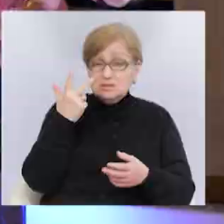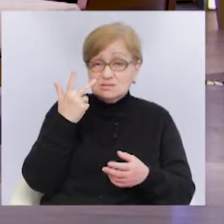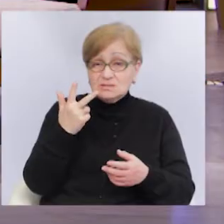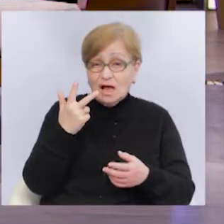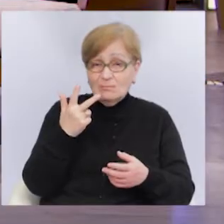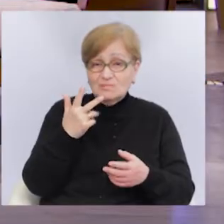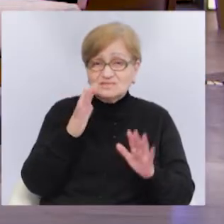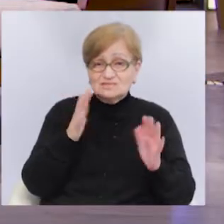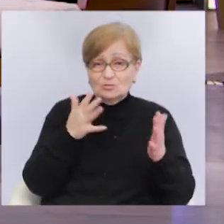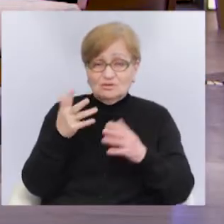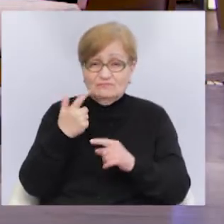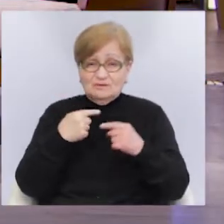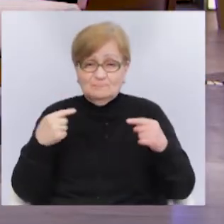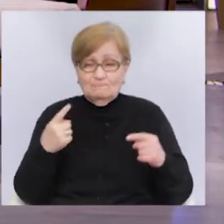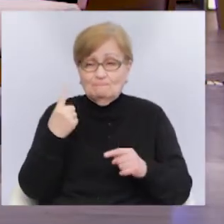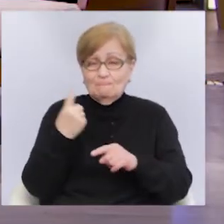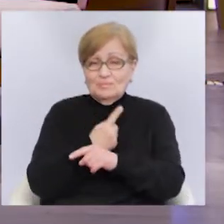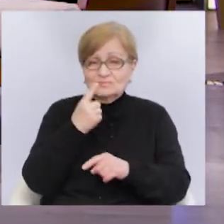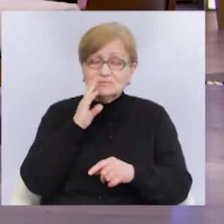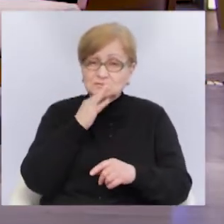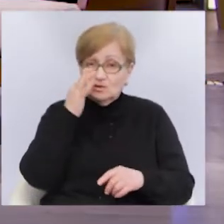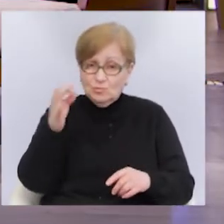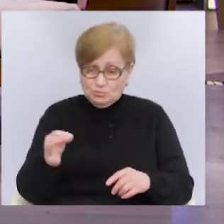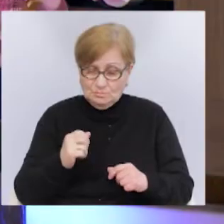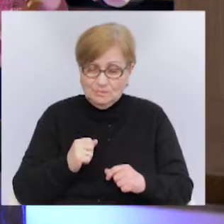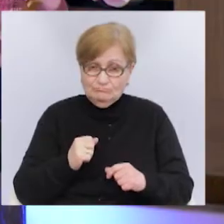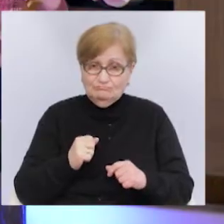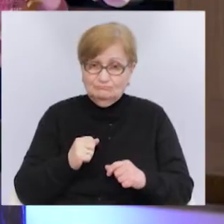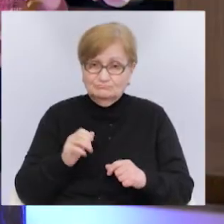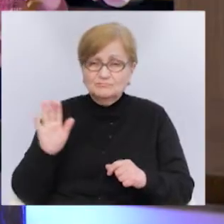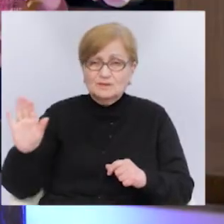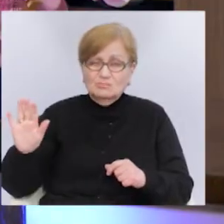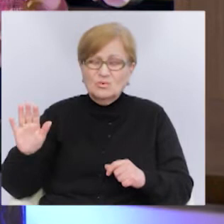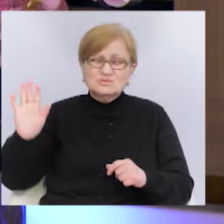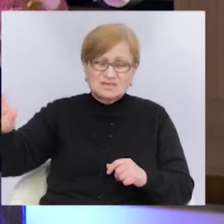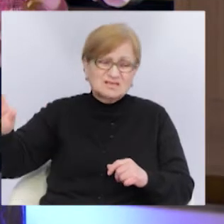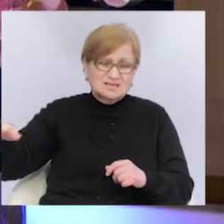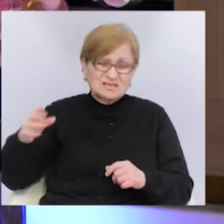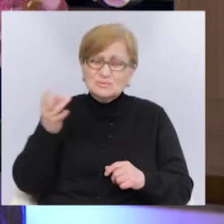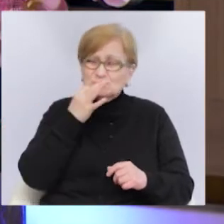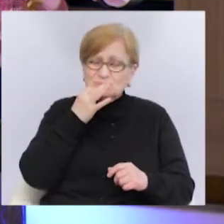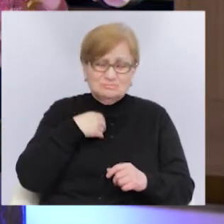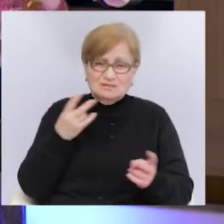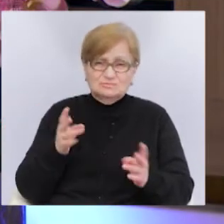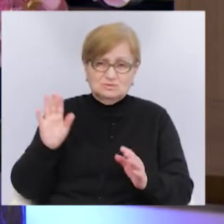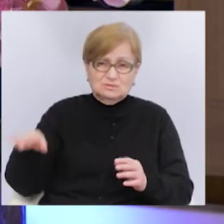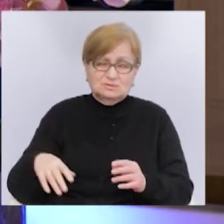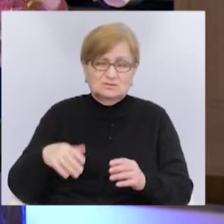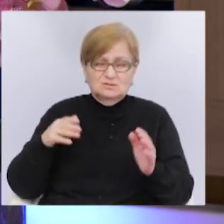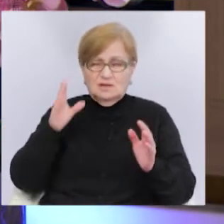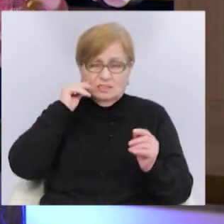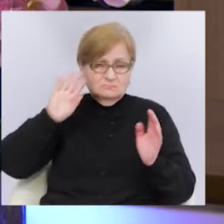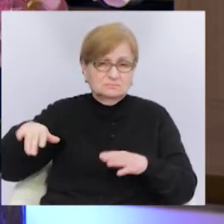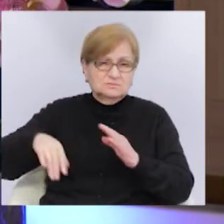როგორ შეიძლება დედა მოპასუხოს. ერთ შემთხვევაში დედა პასუხობს, რომ მოიცე, დადე, ხა ეს არ გჭირდება და მიდიან